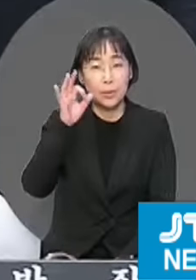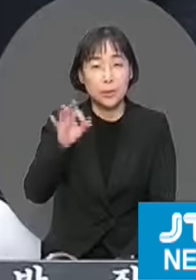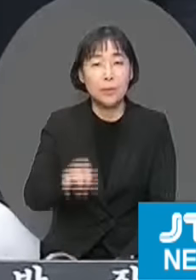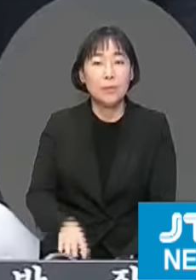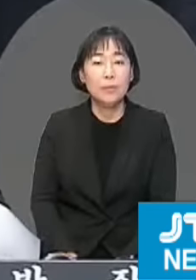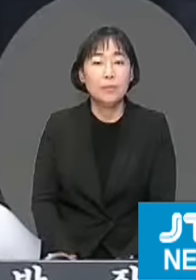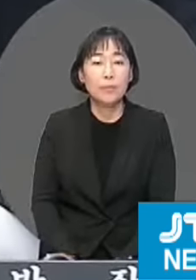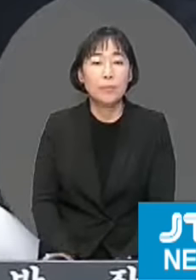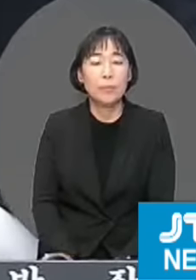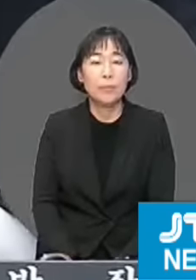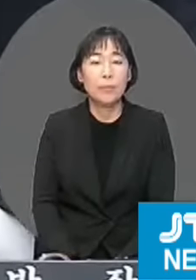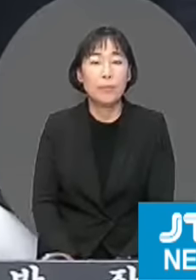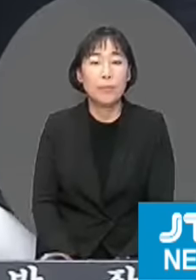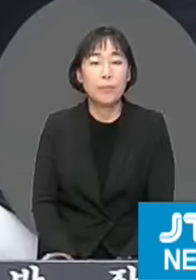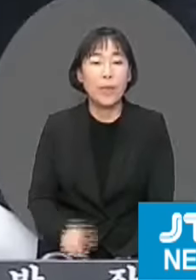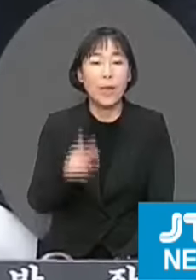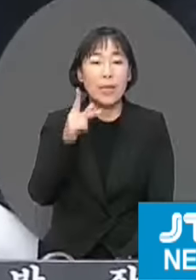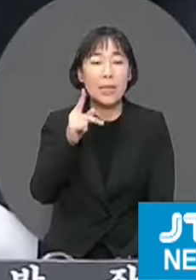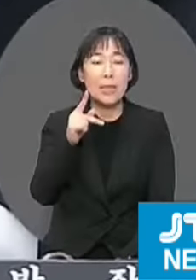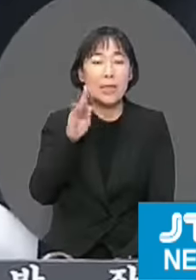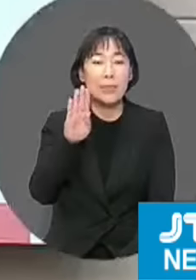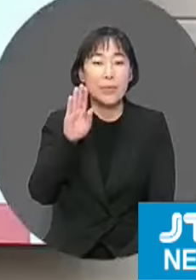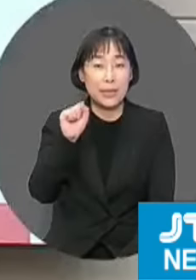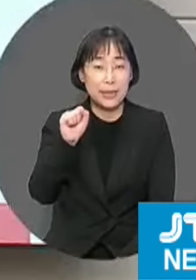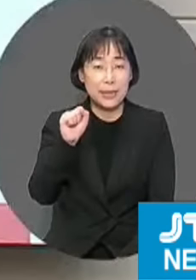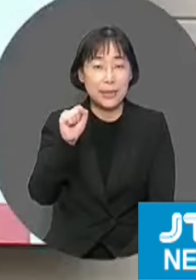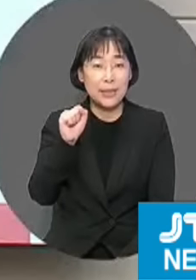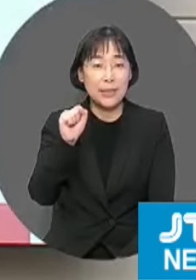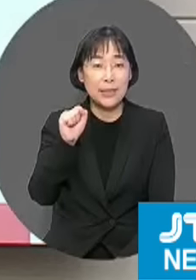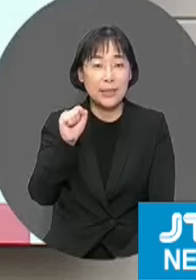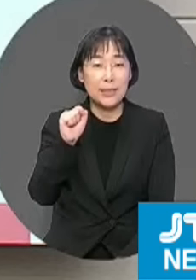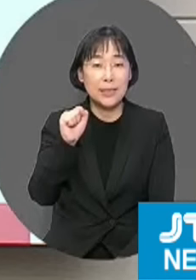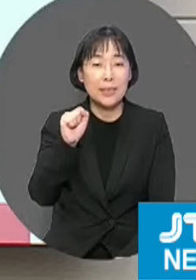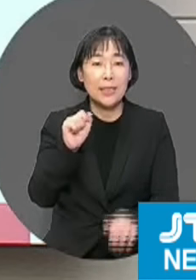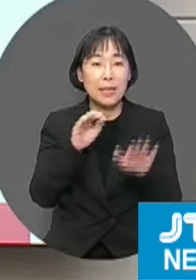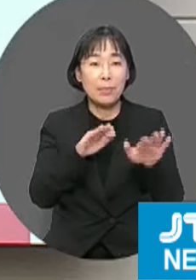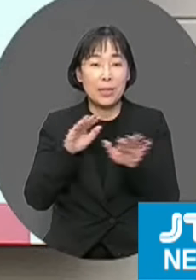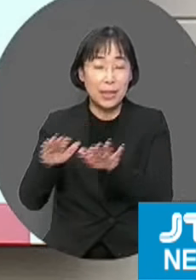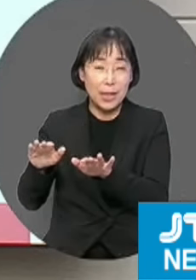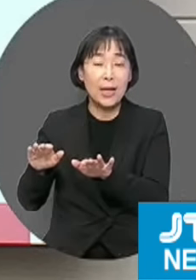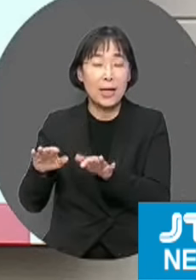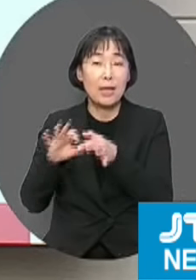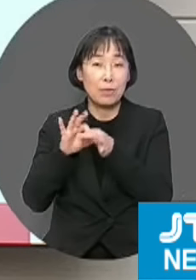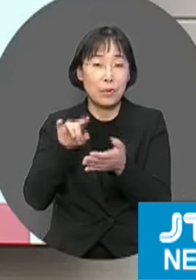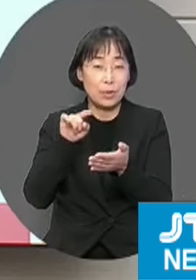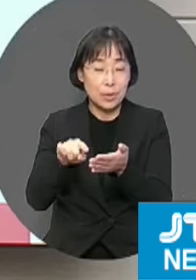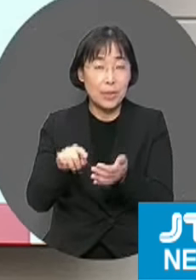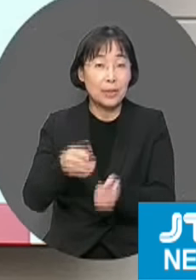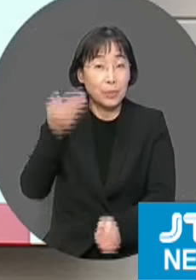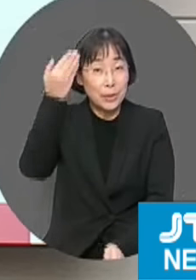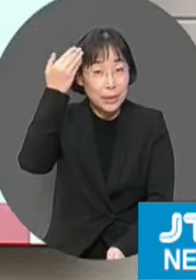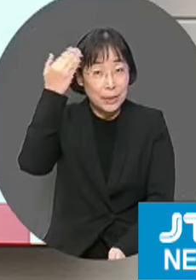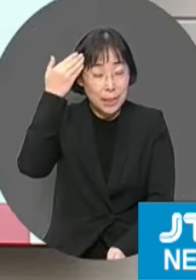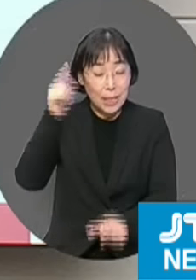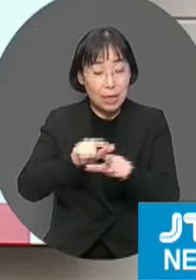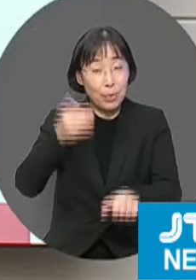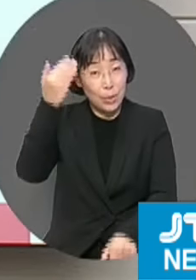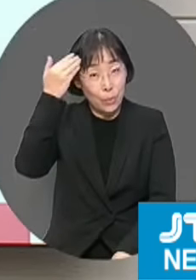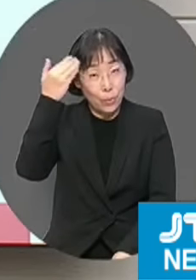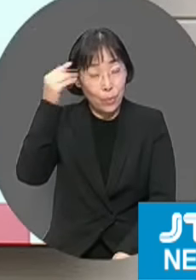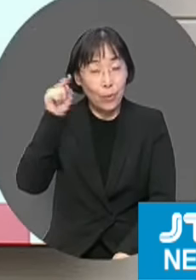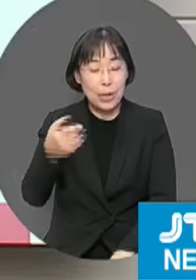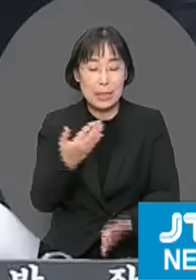사이트가 있거든요. 근데 우리가 KBS에 기대하는 거라는 거는 시사나 교양 측면에서 제작할 수 없는